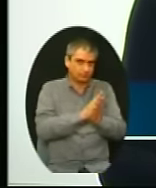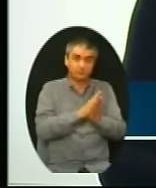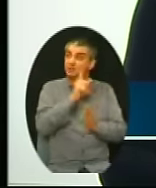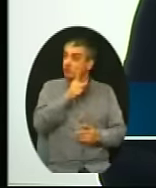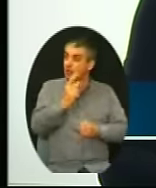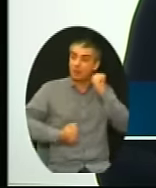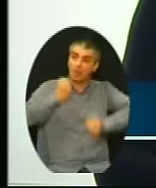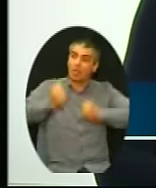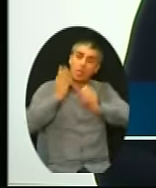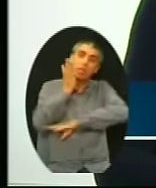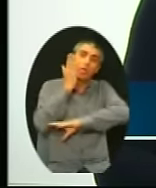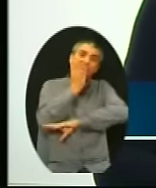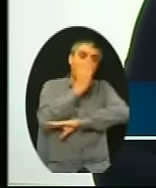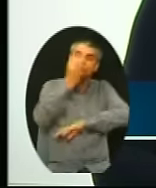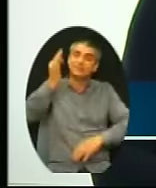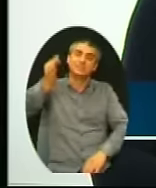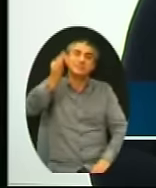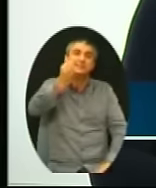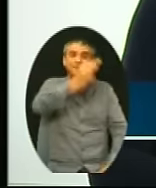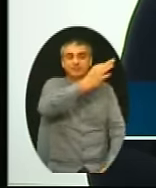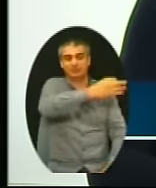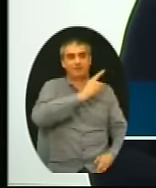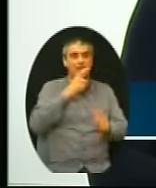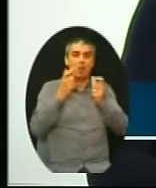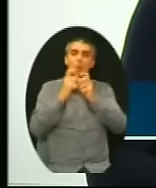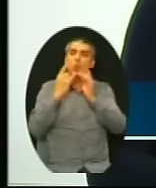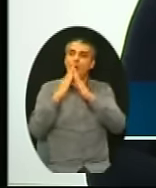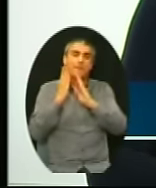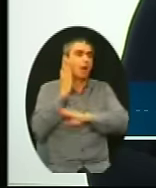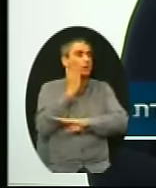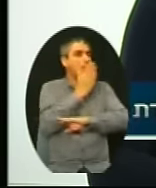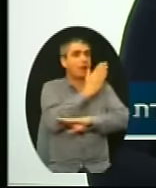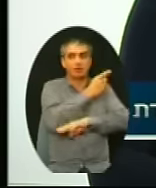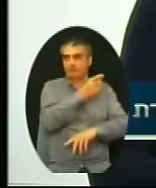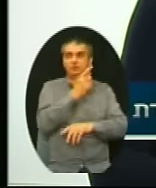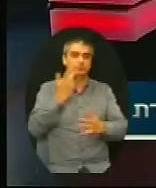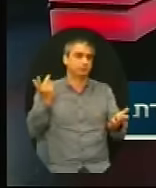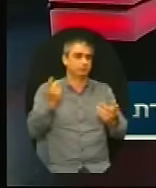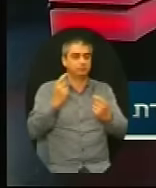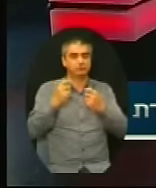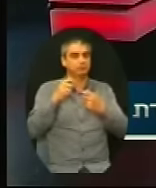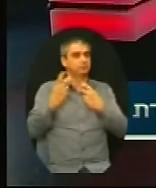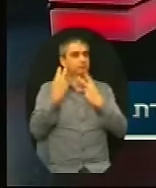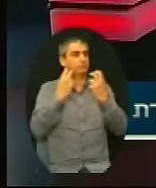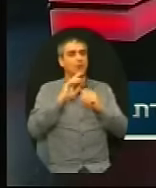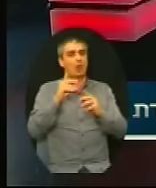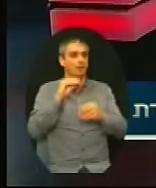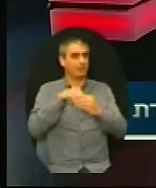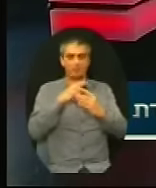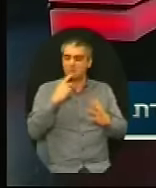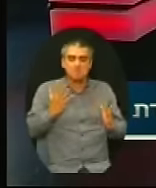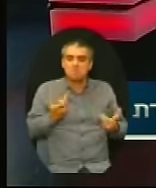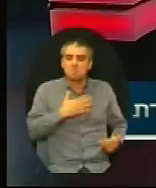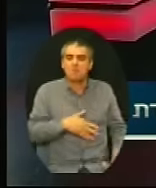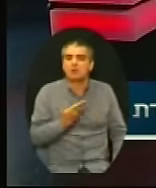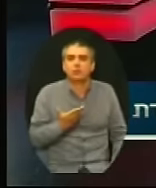כשאת רצה מסניף לסניף, מחוג בית לחוג בית, ומתקשרת לכל המתפקדים, שלא יודע, מרב, מה